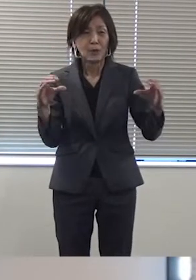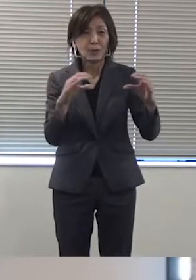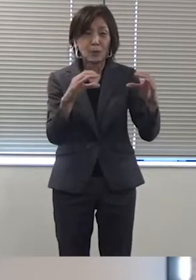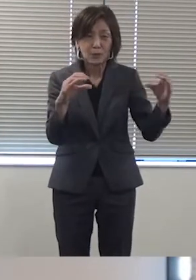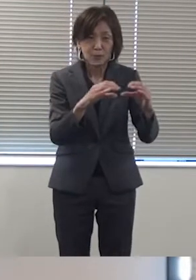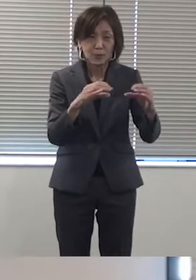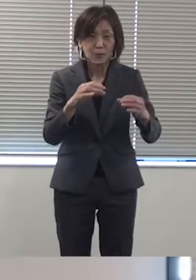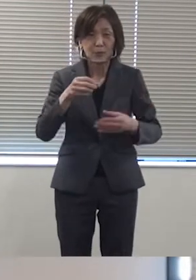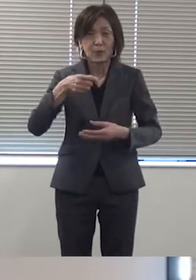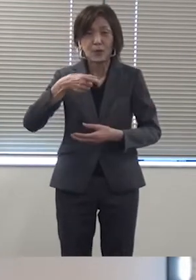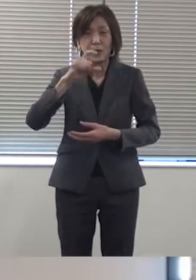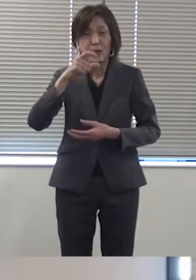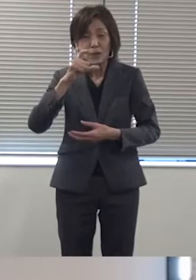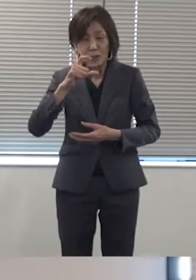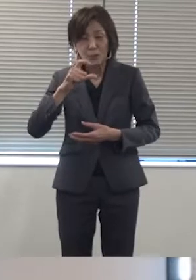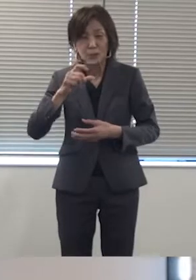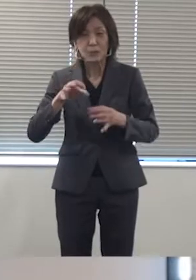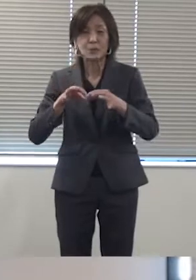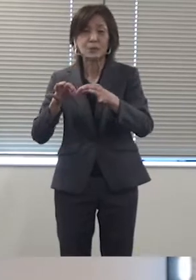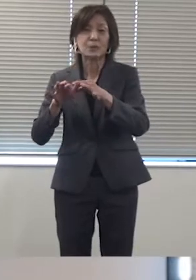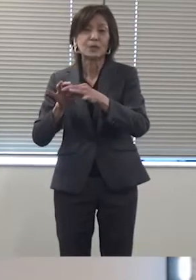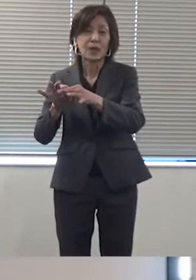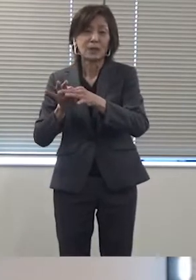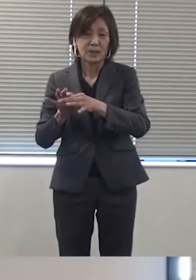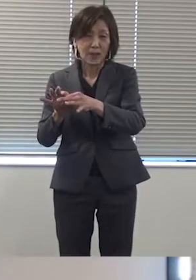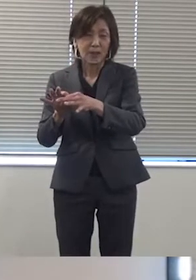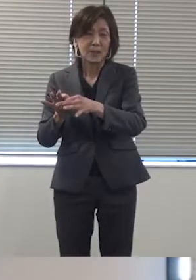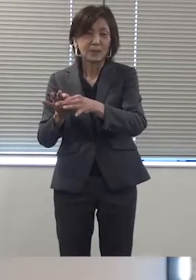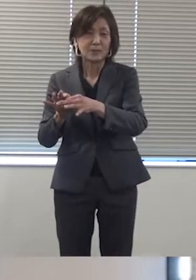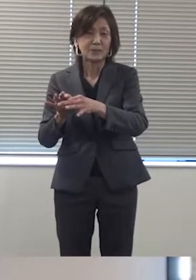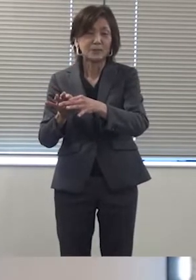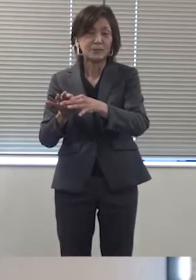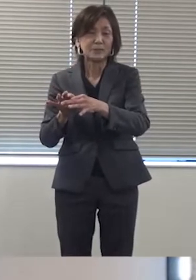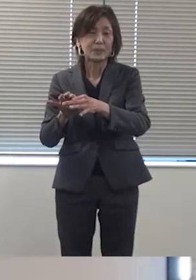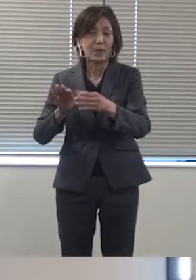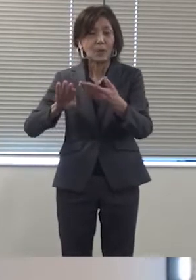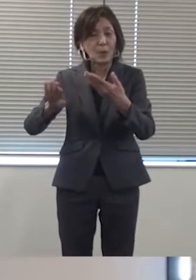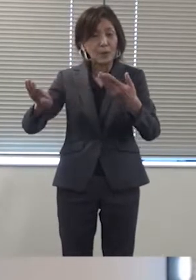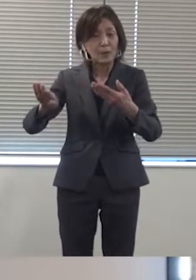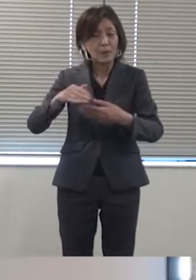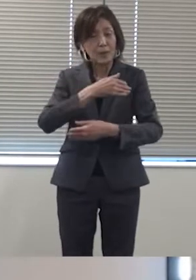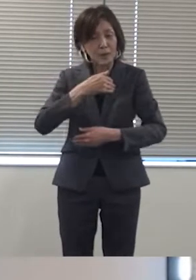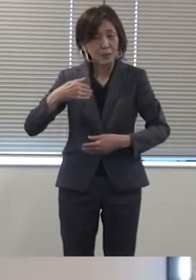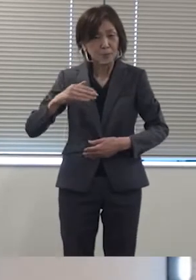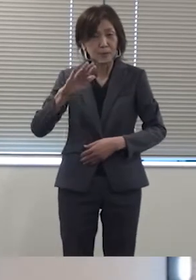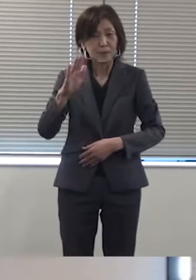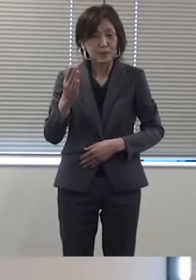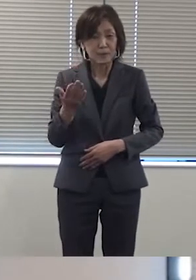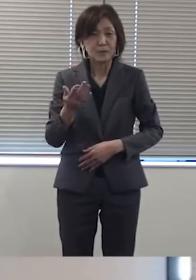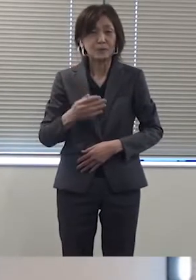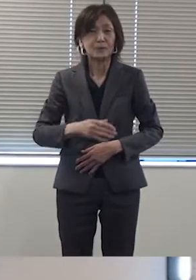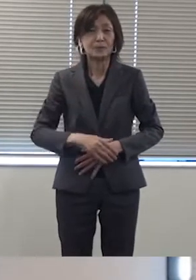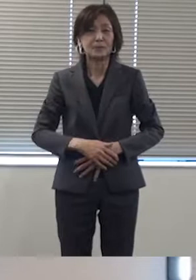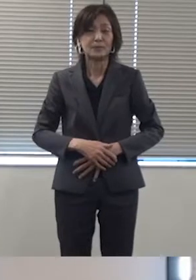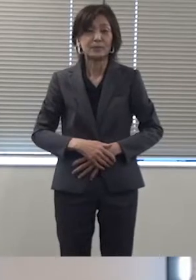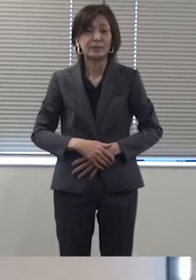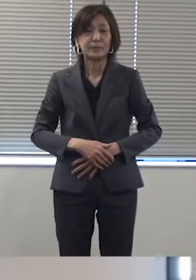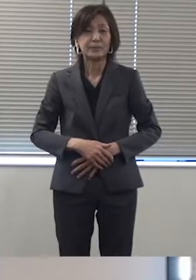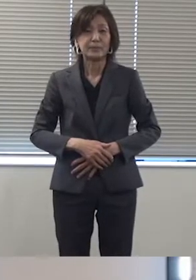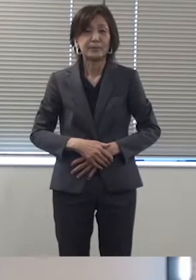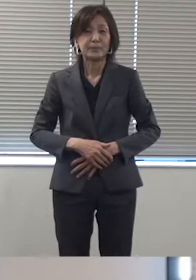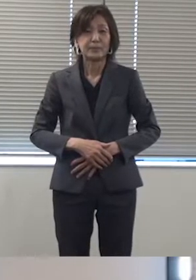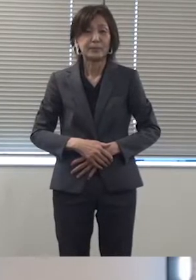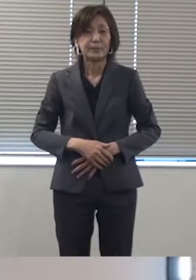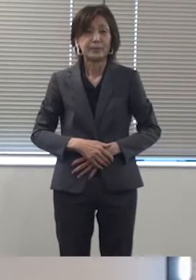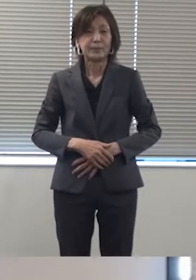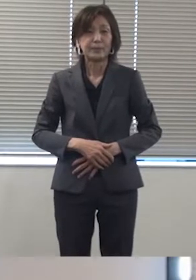好調なので、税は一定で出てきました。それで、令和3年度決算もそれで行って助かった